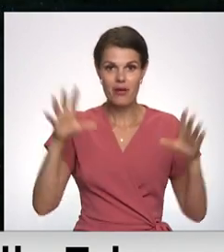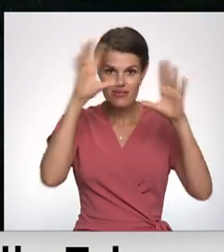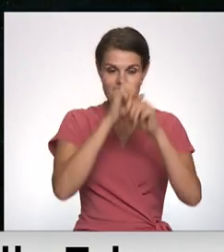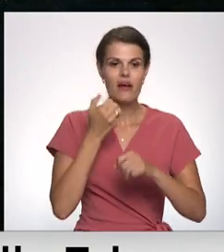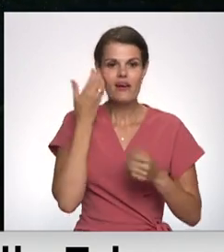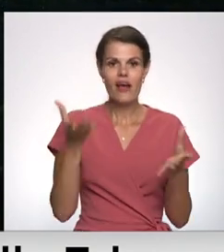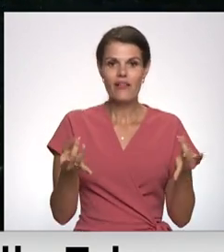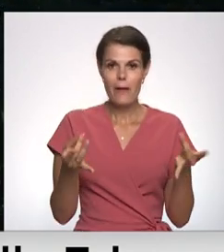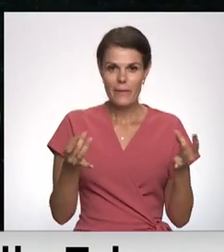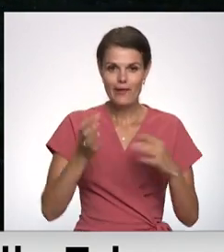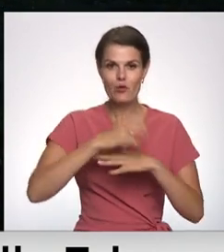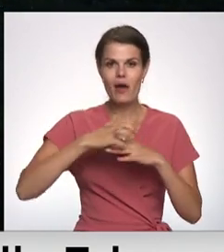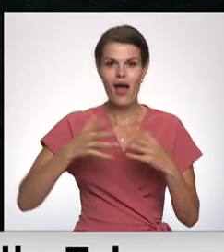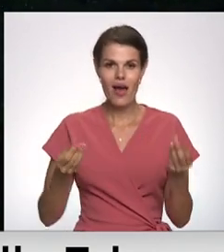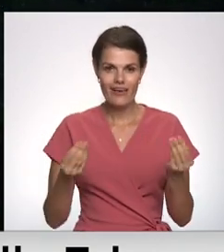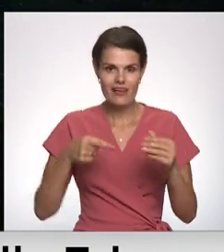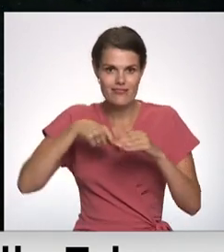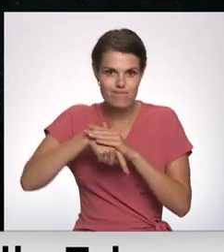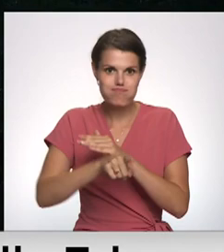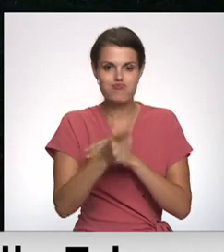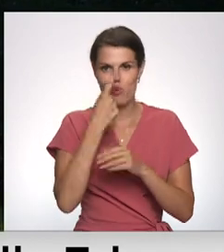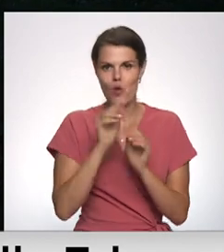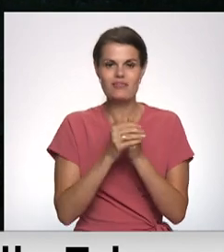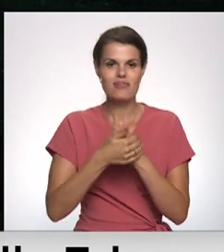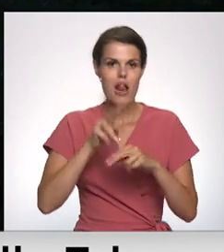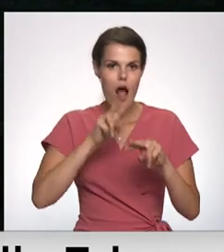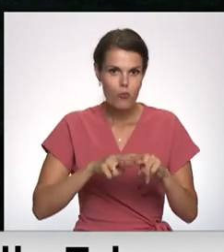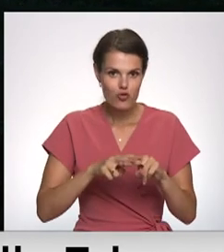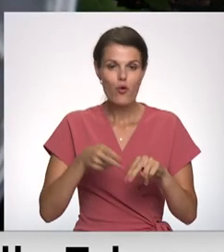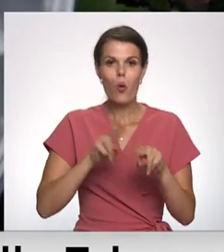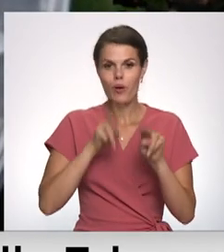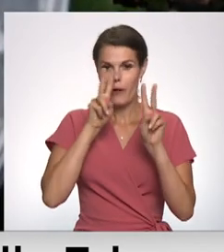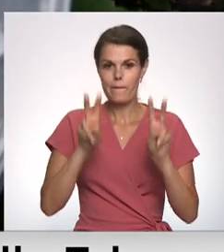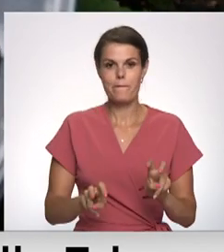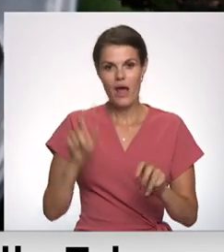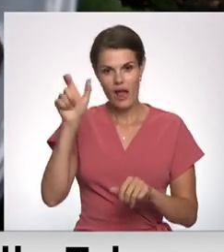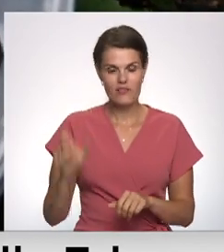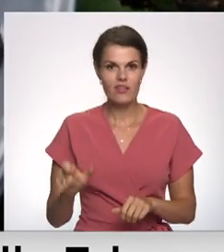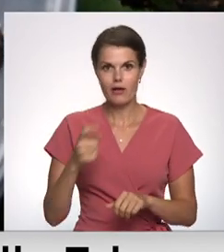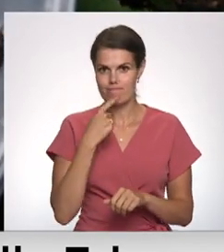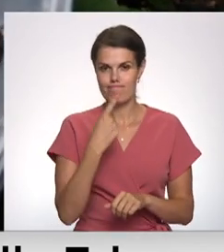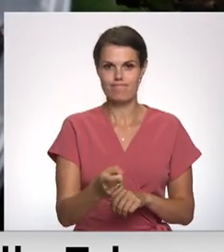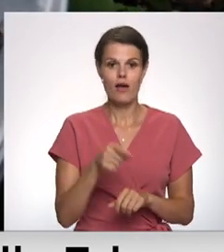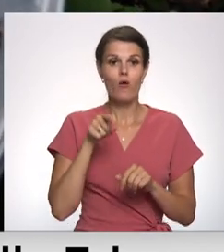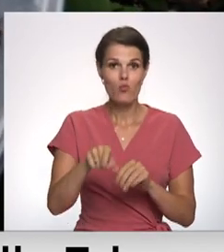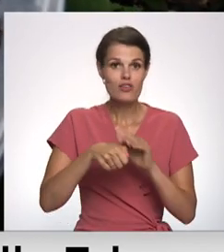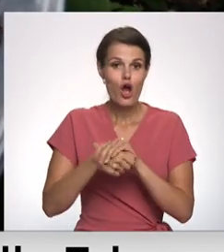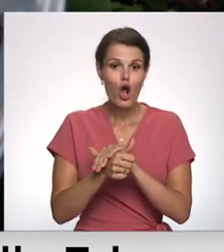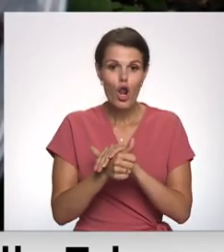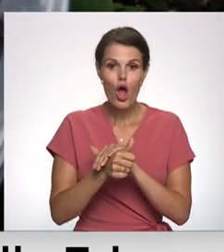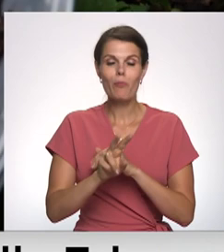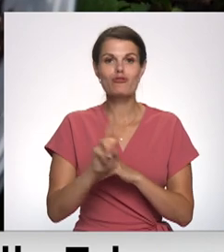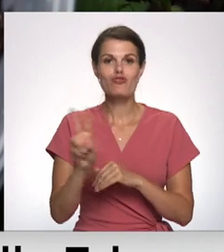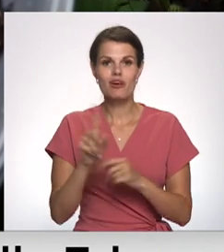parādās mitrums un rasa, viņi lien ārā no savām slēptuvēm. Turklāt pētnieks Artūrs Stalašs novērojas, ka tos gliemežus, kurus